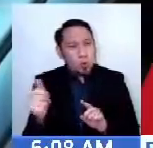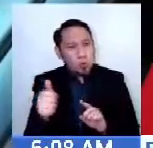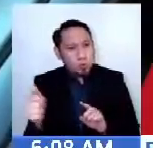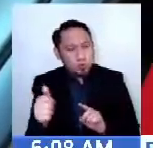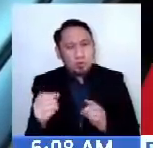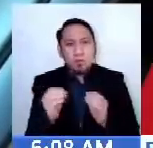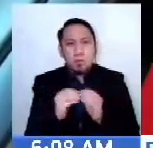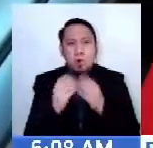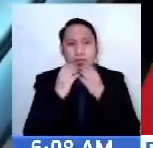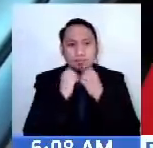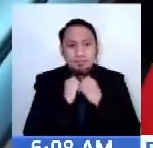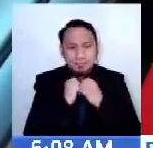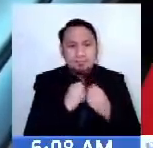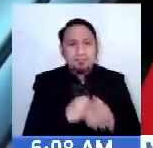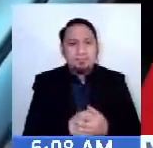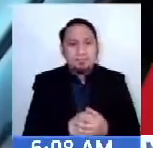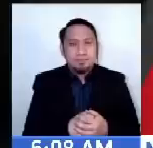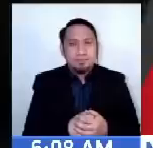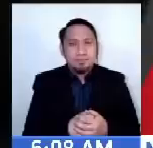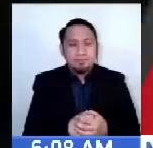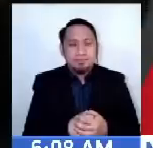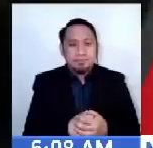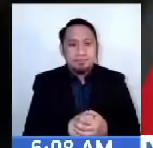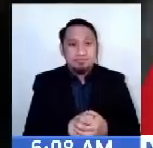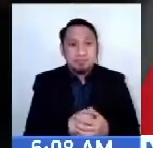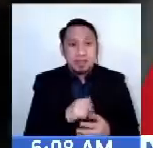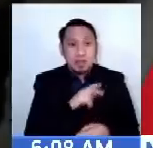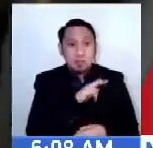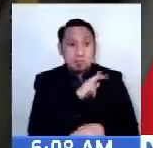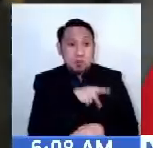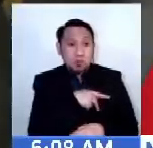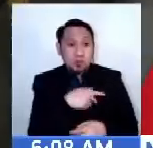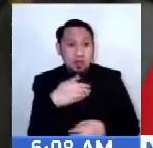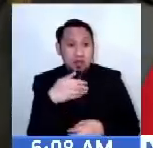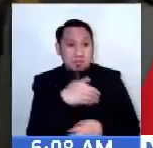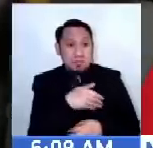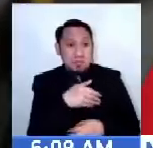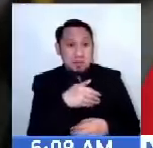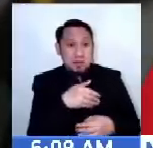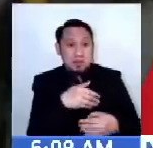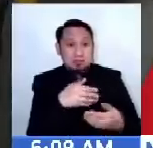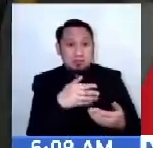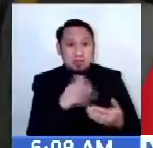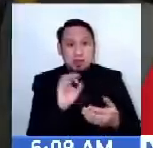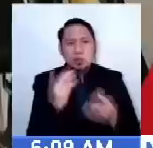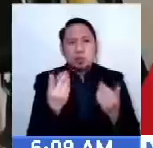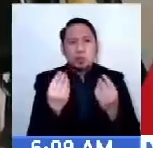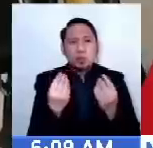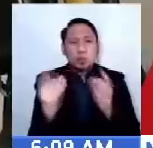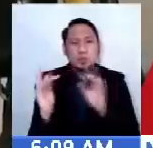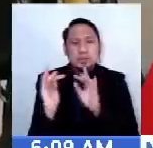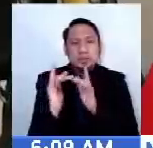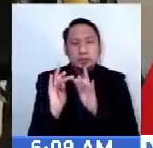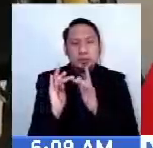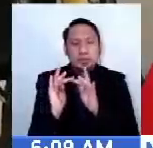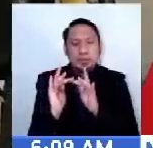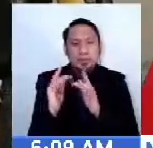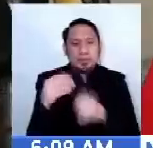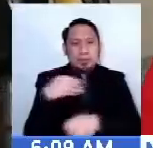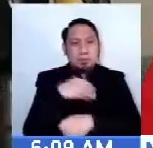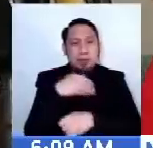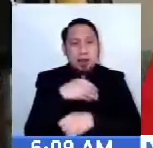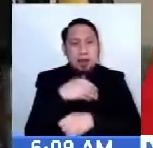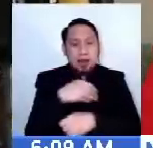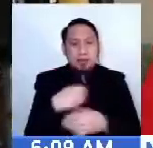naman, imbes na magpunta ng personal sa bangko para magbayad ng bills, online na lang ang ginagawang transaksyon. Tinandaan na rin